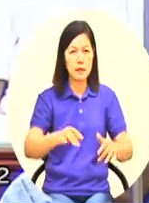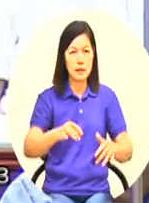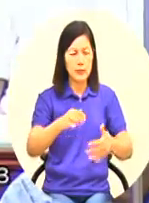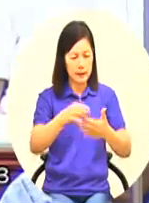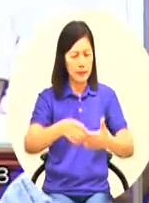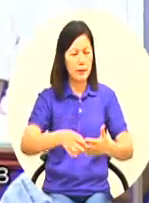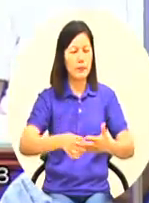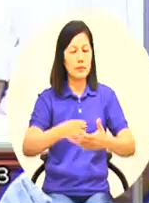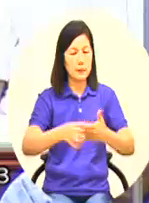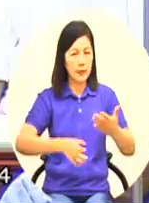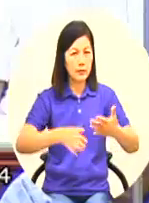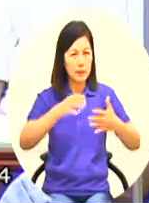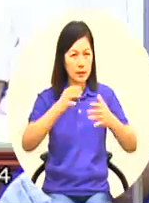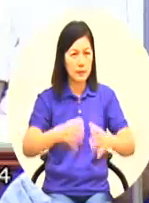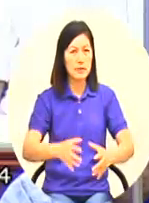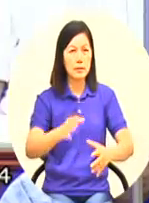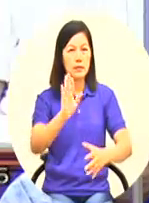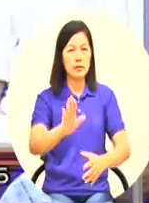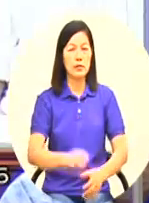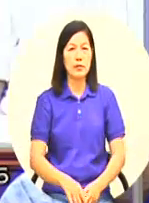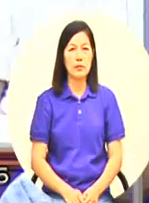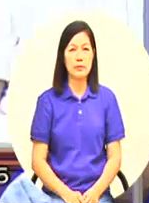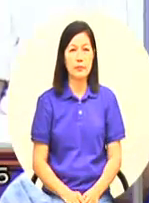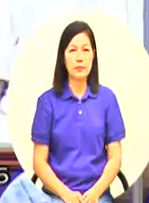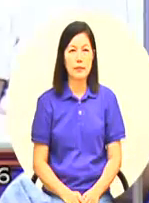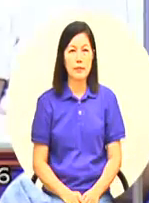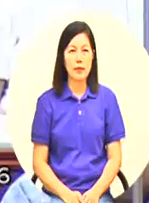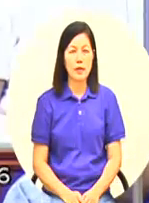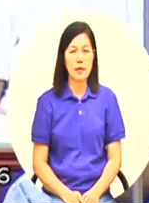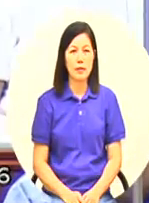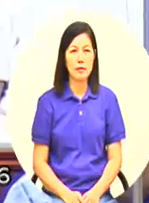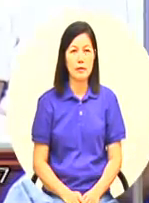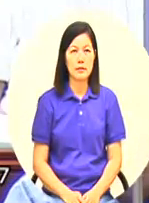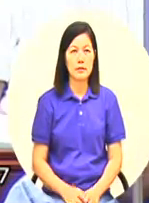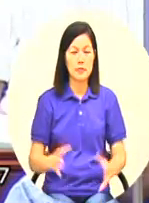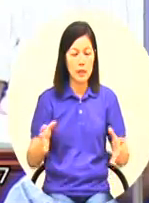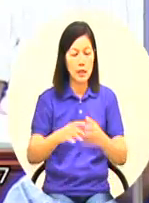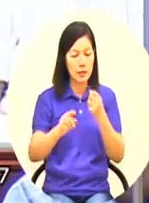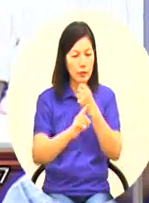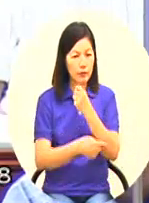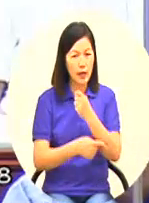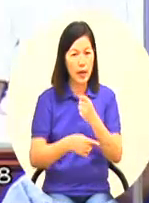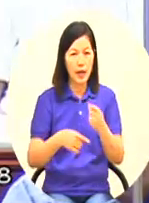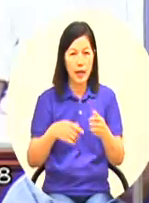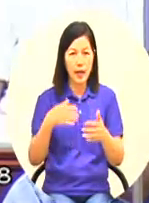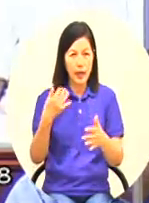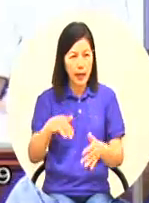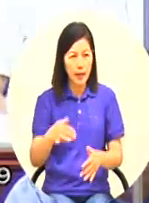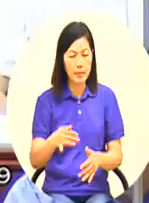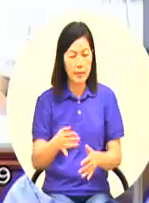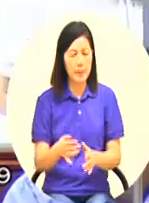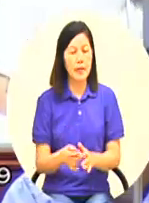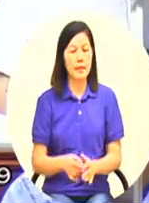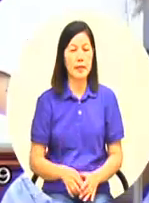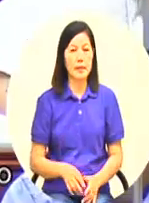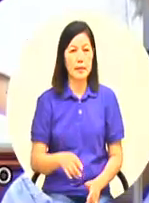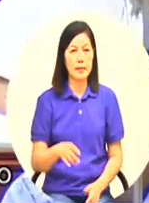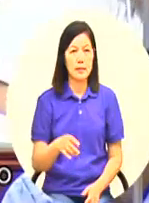是没有一个这个未达一定规模的合法化。啊，另外就是讲